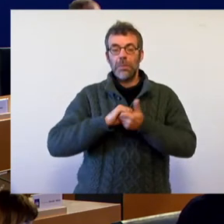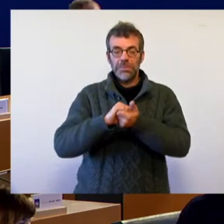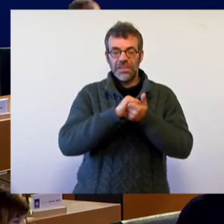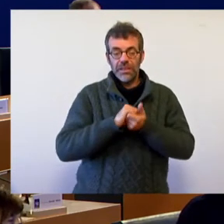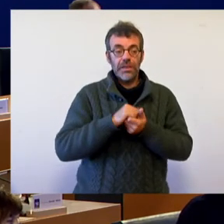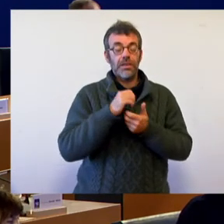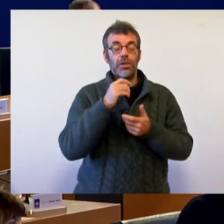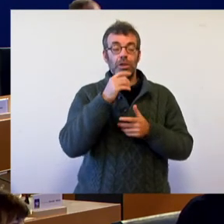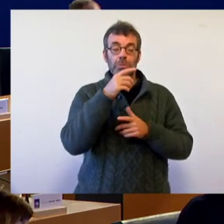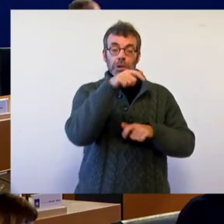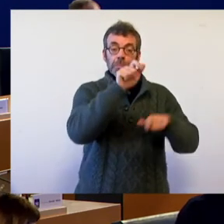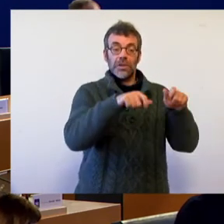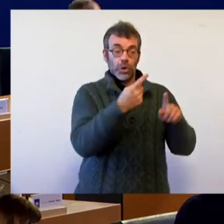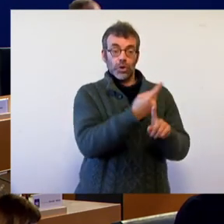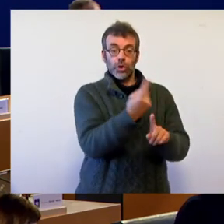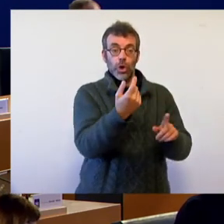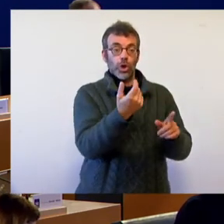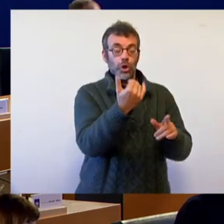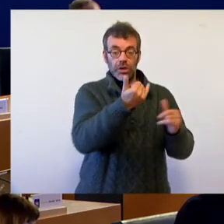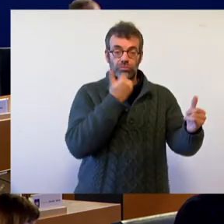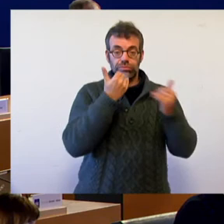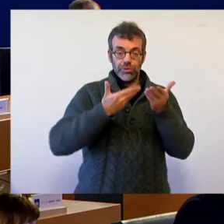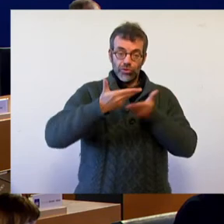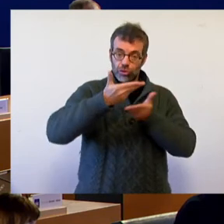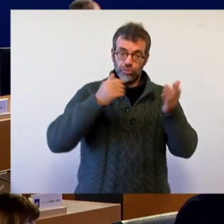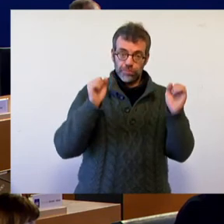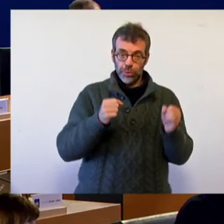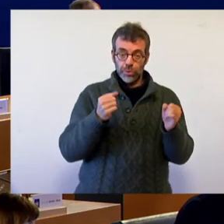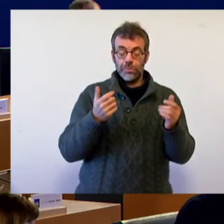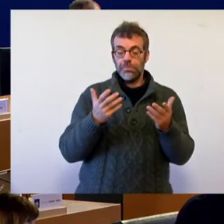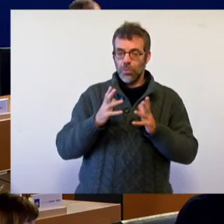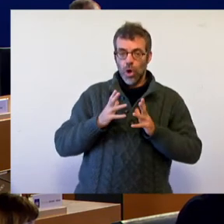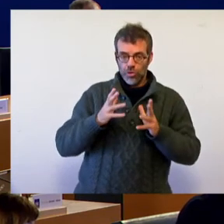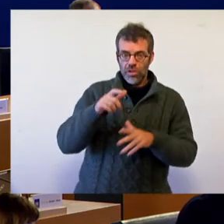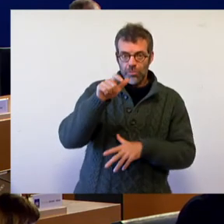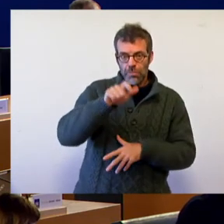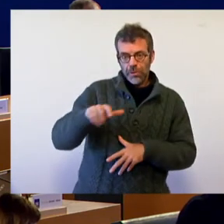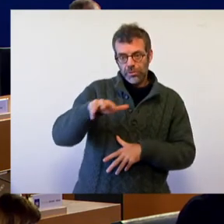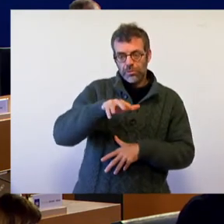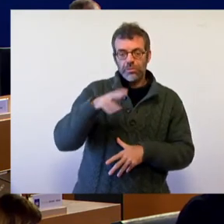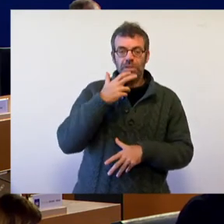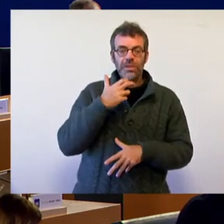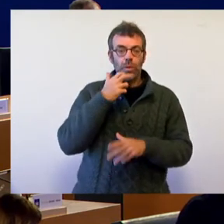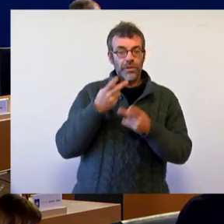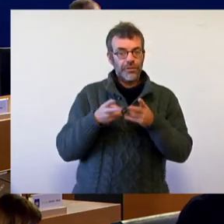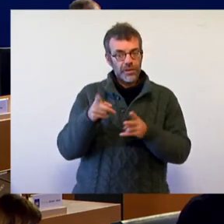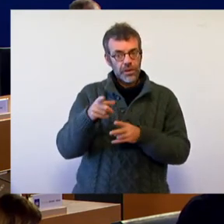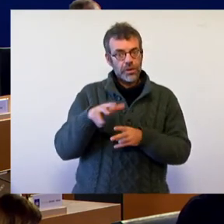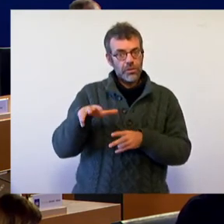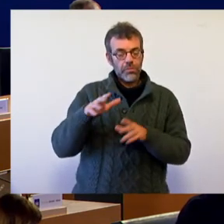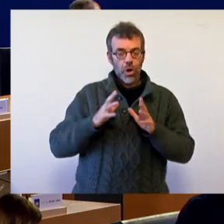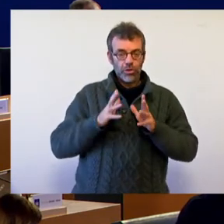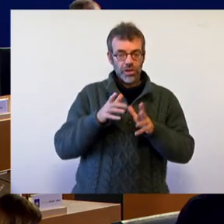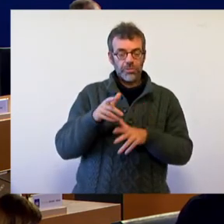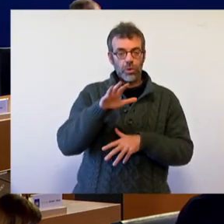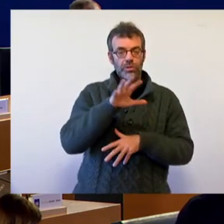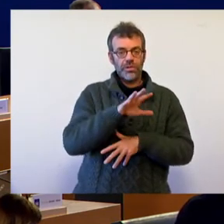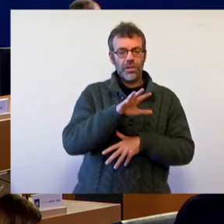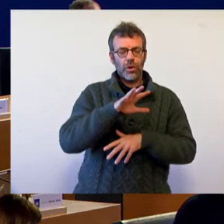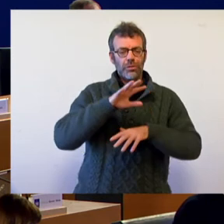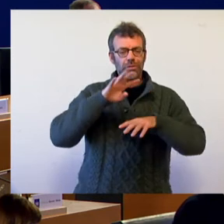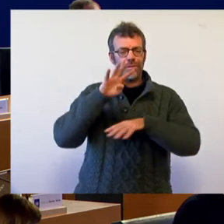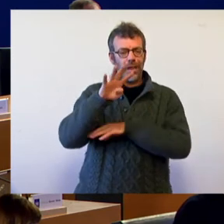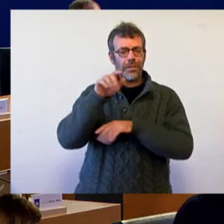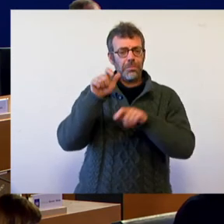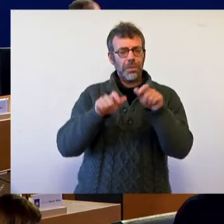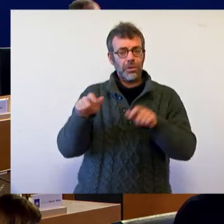qui ils pourront échanger. Donc voilà. Mais cet engagement des citoyens de la ville, elle vaut aussi pour nous engagement de les former. C'est l'objet